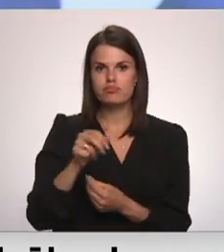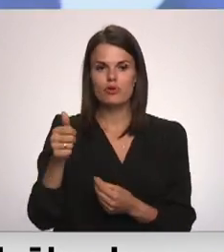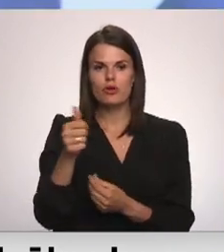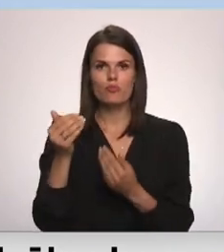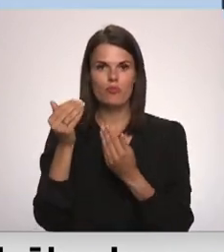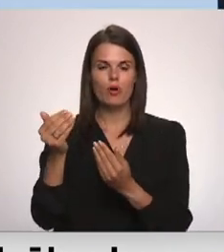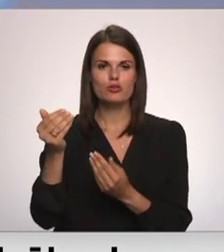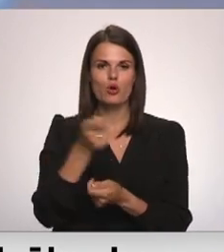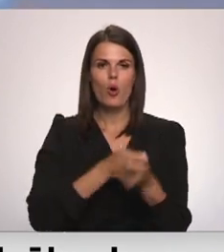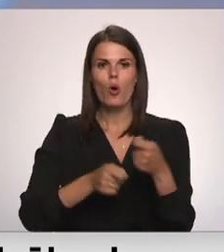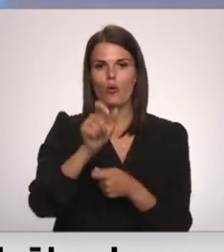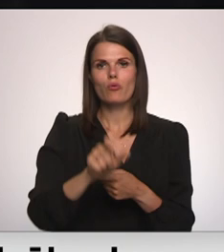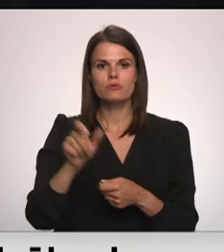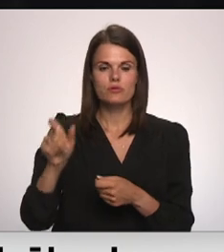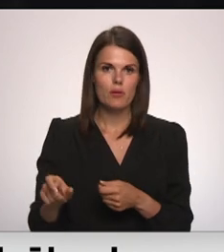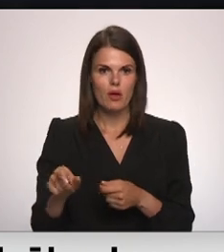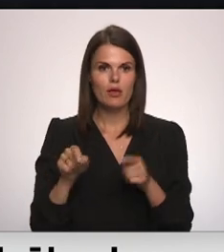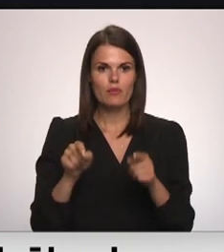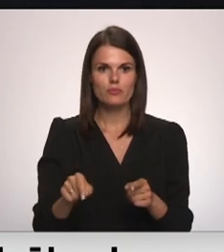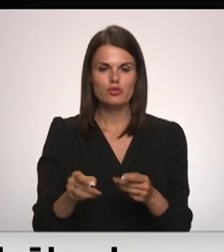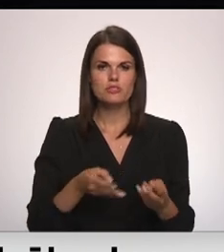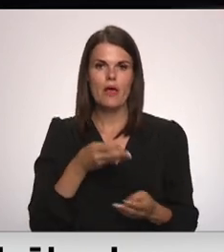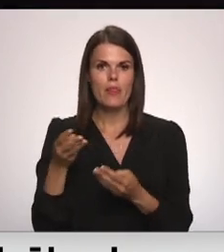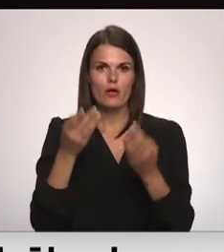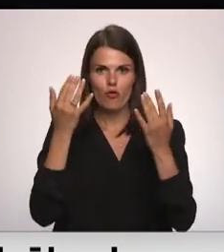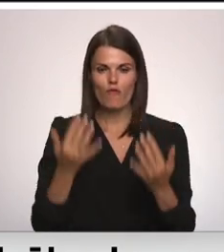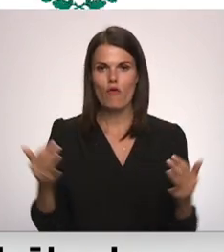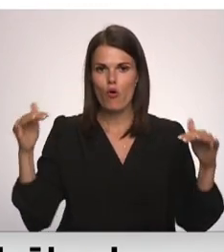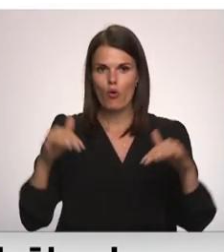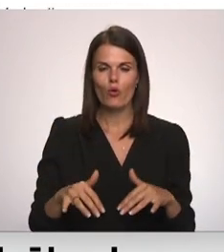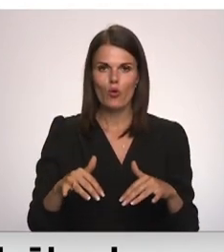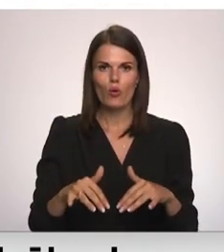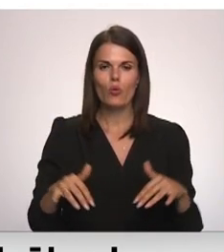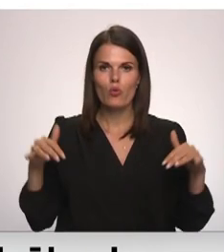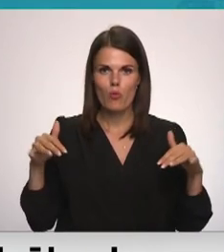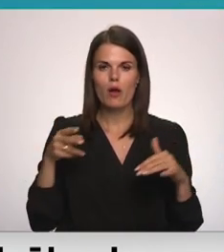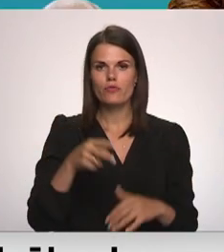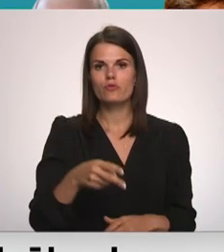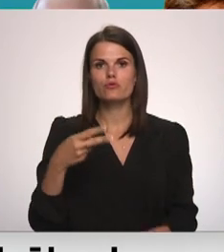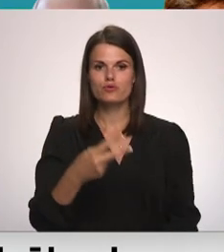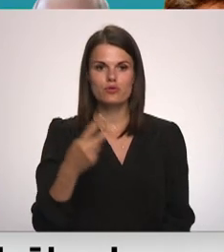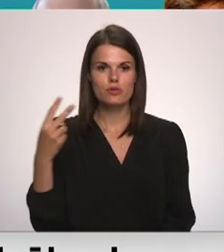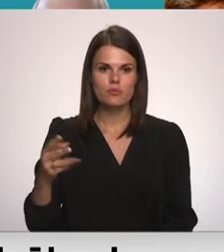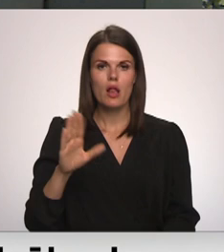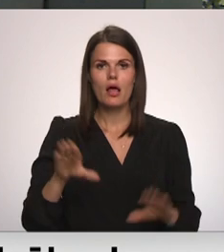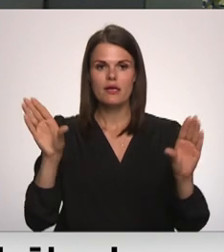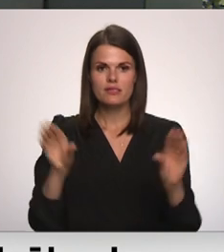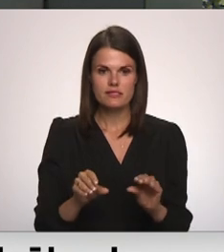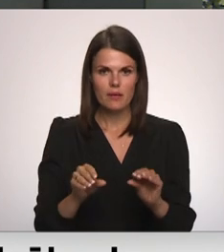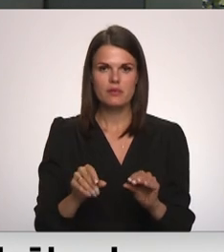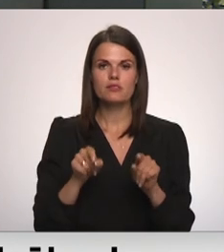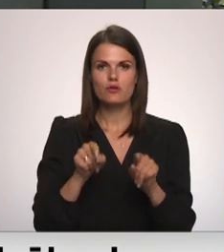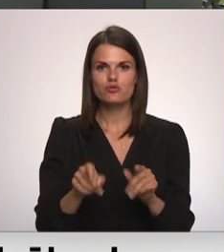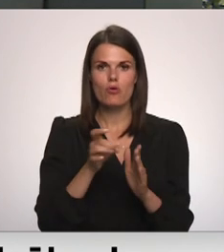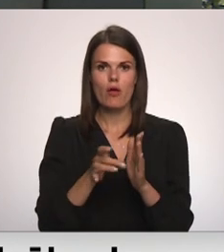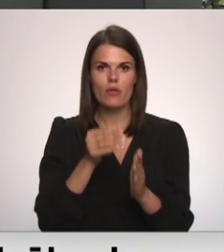uzņēmējiem veltītajā Energo fórumā 2022. Lai samazinātu energoresursu patēriņu un līdz ar to arī izmaksas,